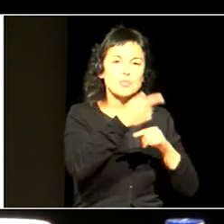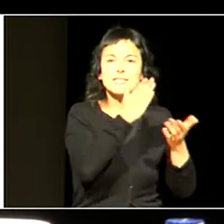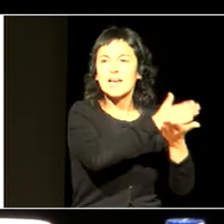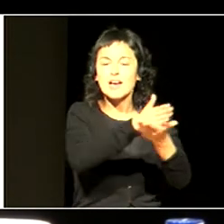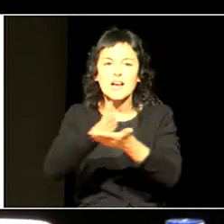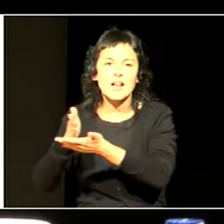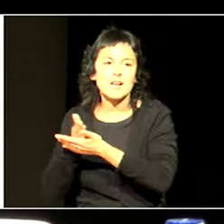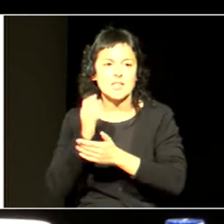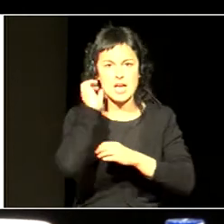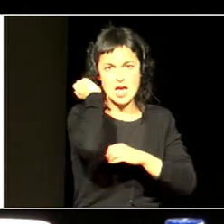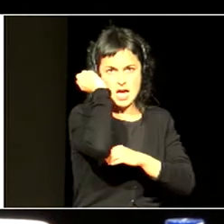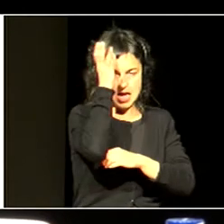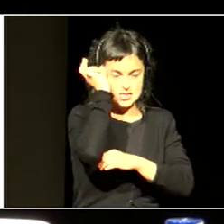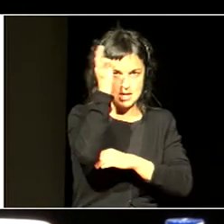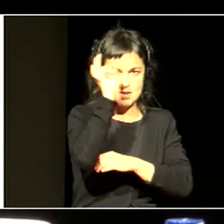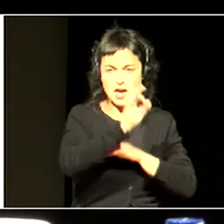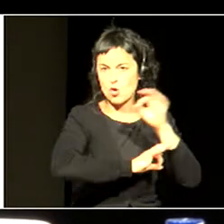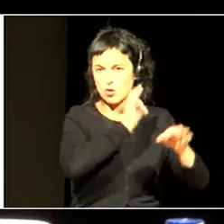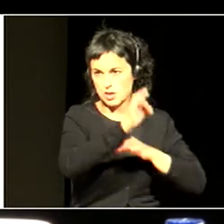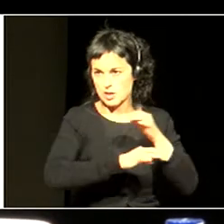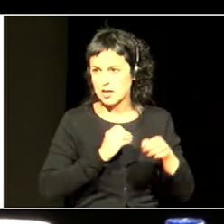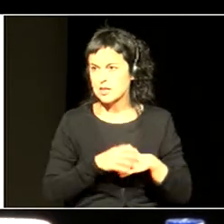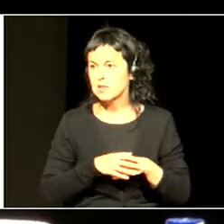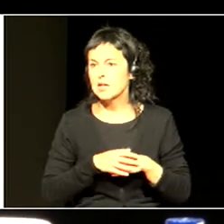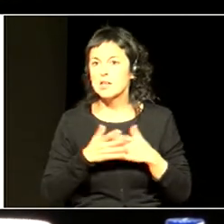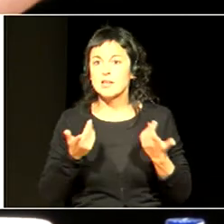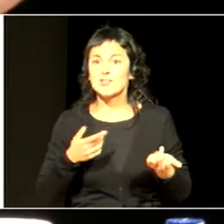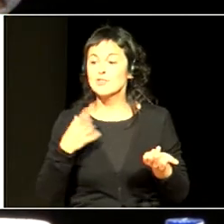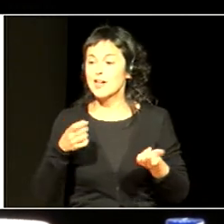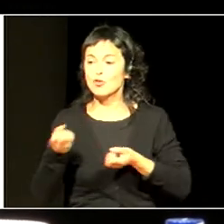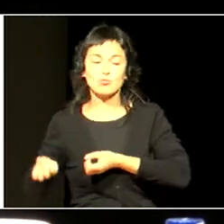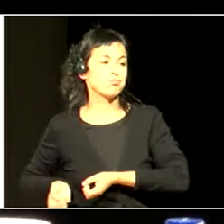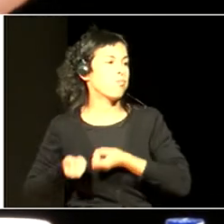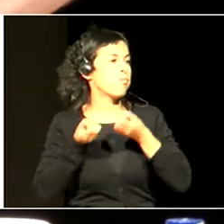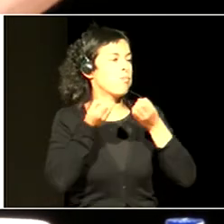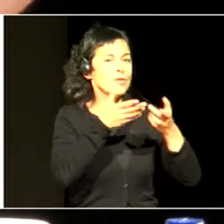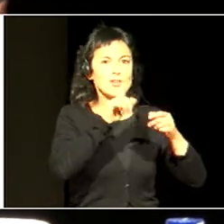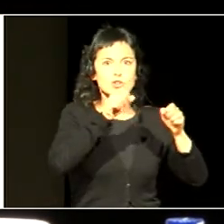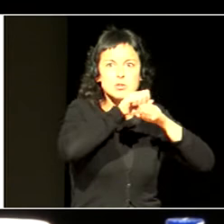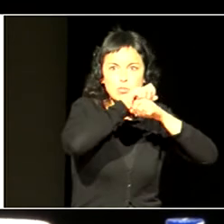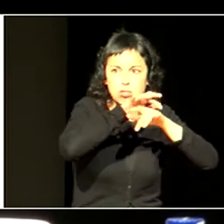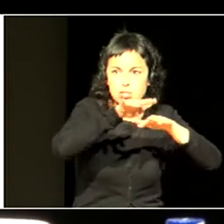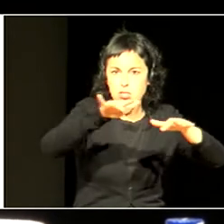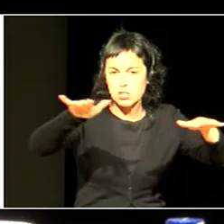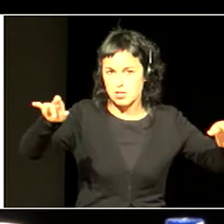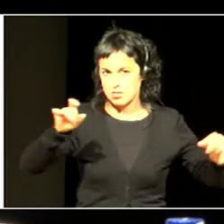Hau da, da, harri bat botaten dozunean eta harri horrek egiten da bezene onda horiek modukuak, ez? Eta horregat lotuta,